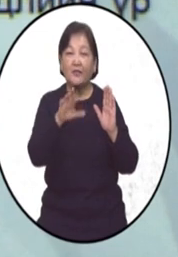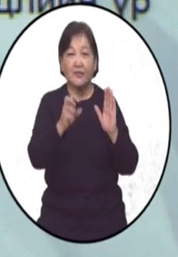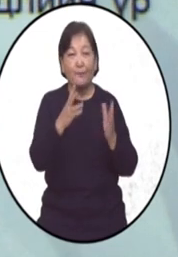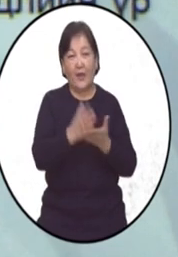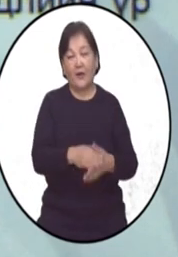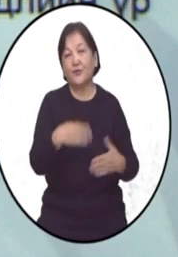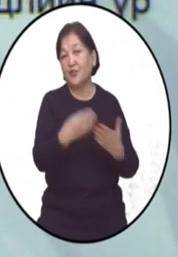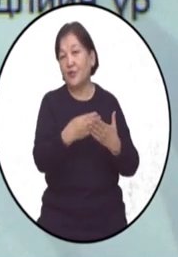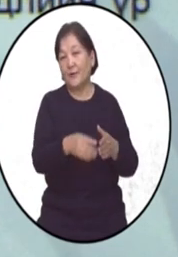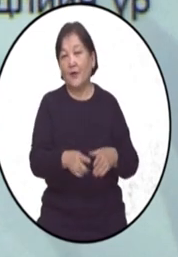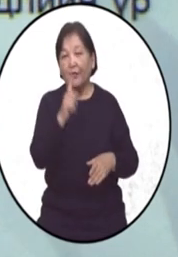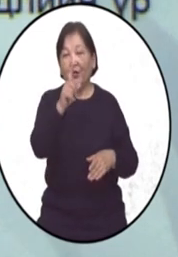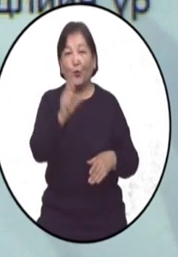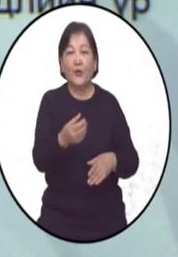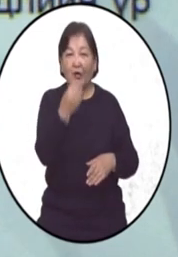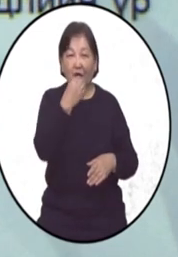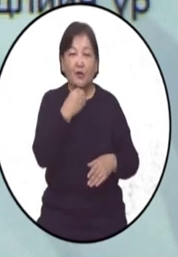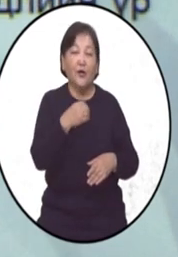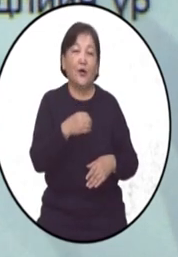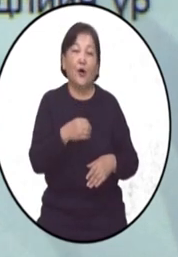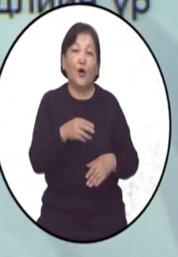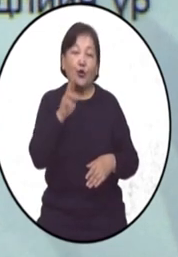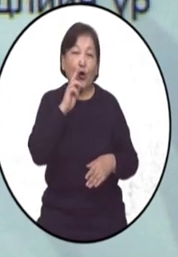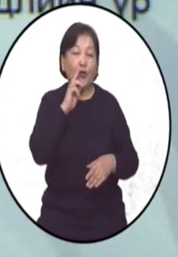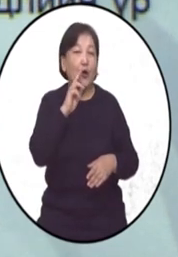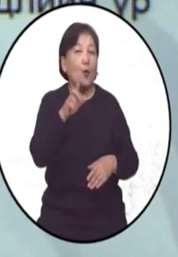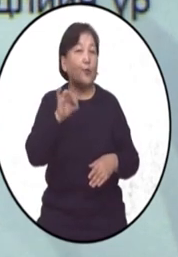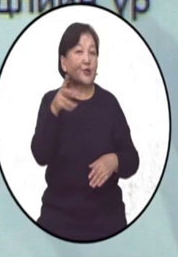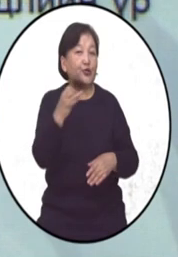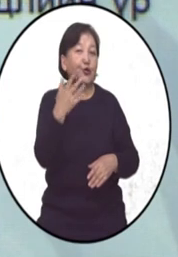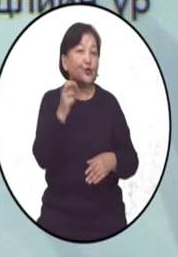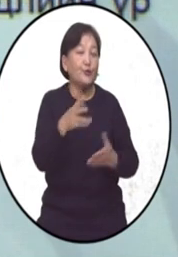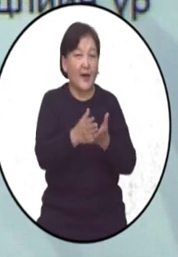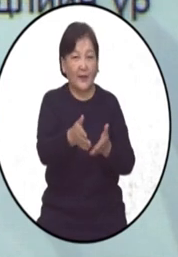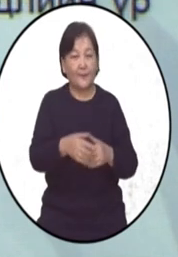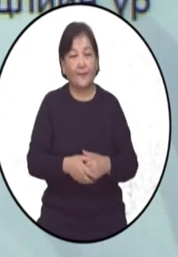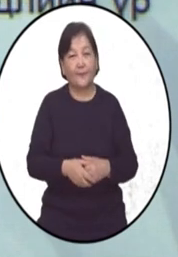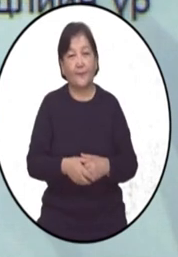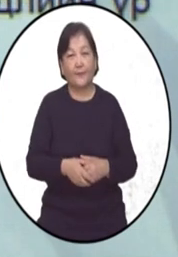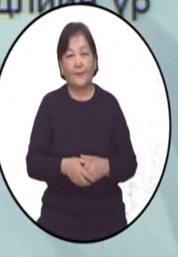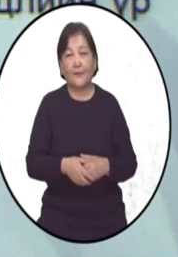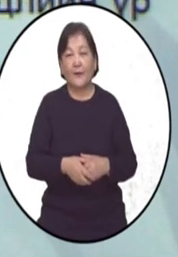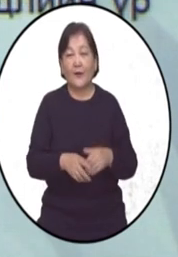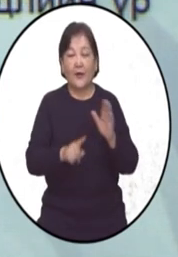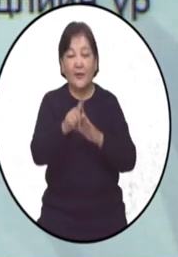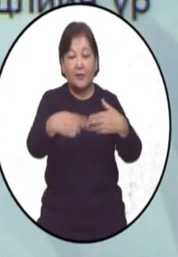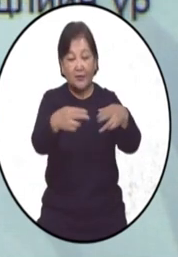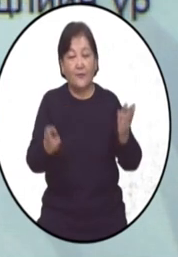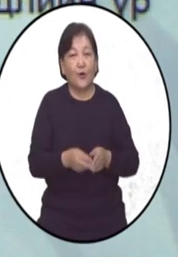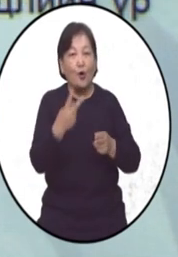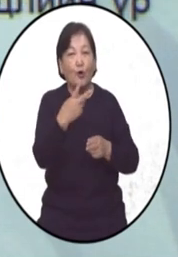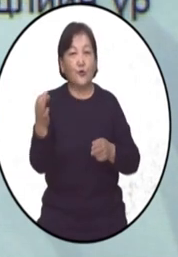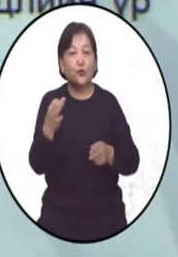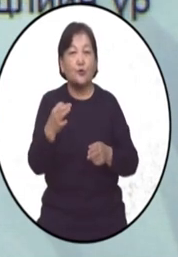За жишээ нь нэг хүний идэх хэмжээний борцтой гуралтай шил бэлдэх алгоритмыг авч үзье. За эхлээд бол савнд 200 мл ус